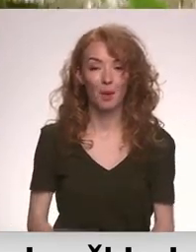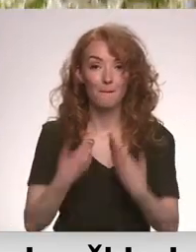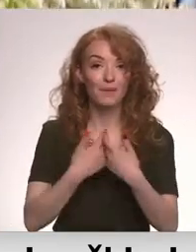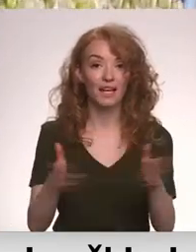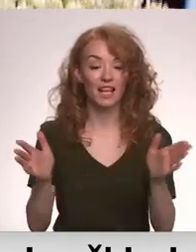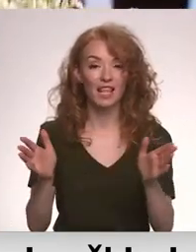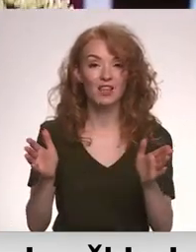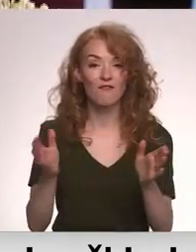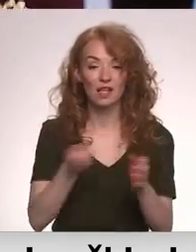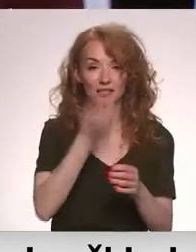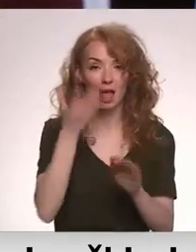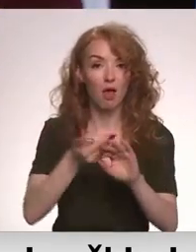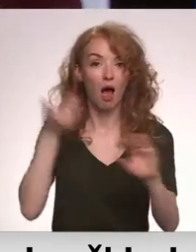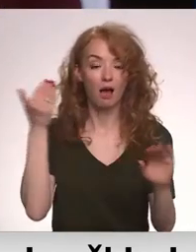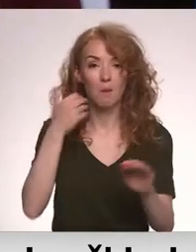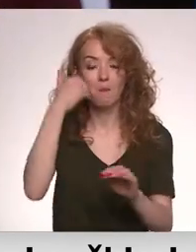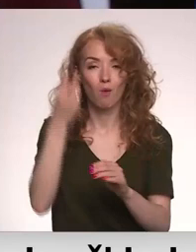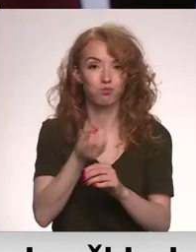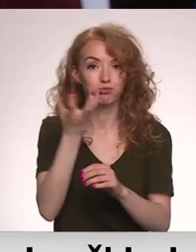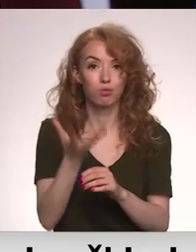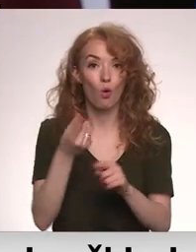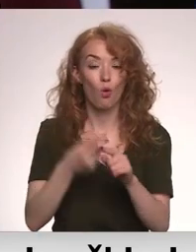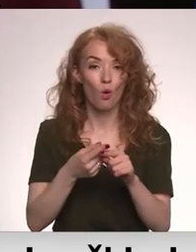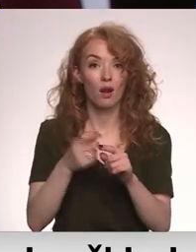Brīve zied vidēji agri ar lieliem baltiem ziediem un